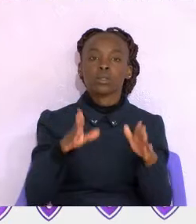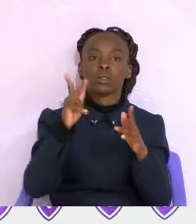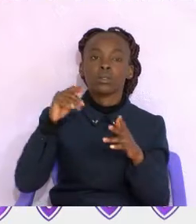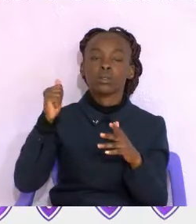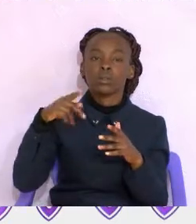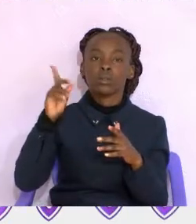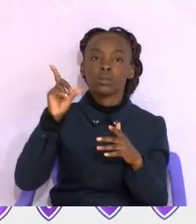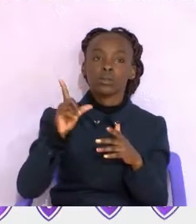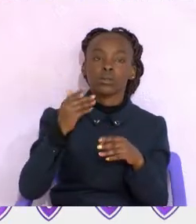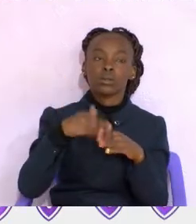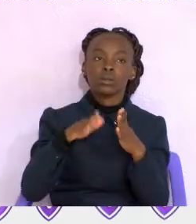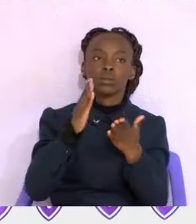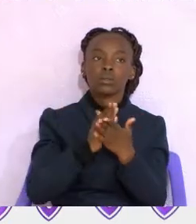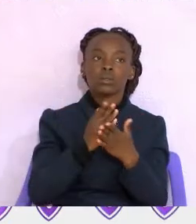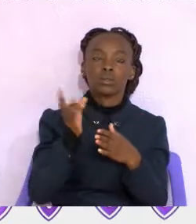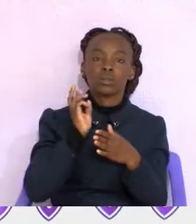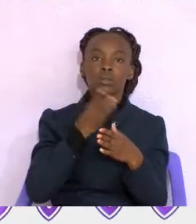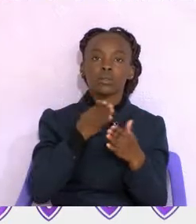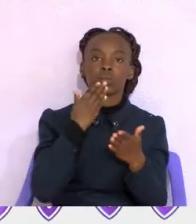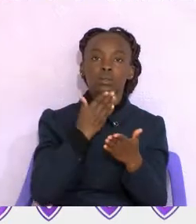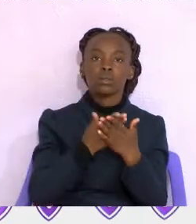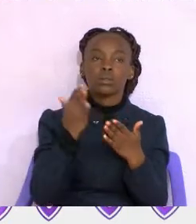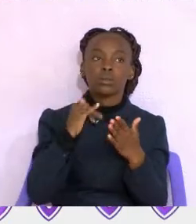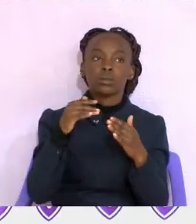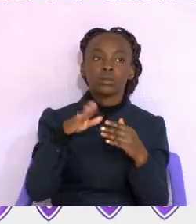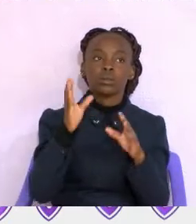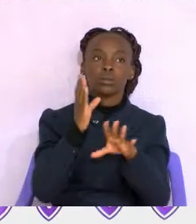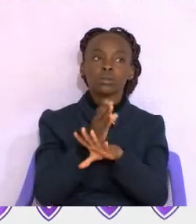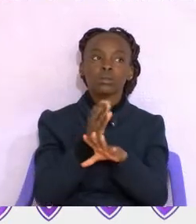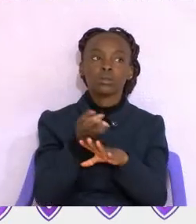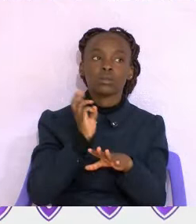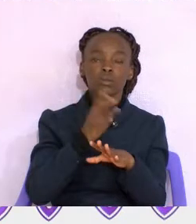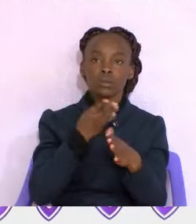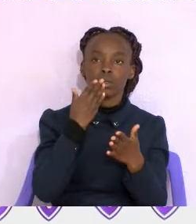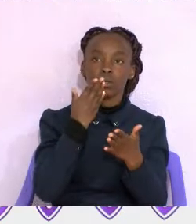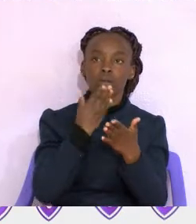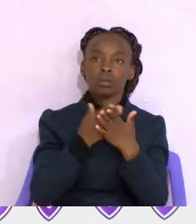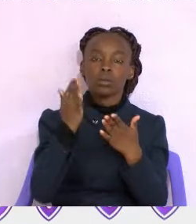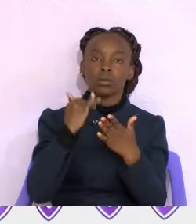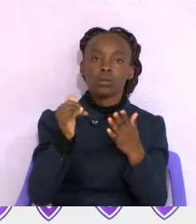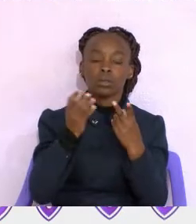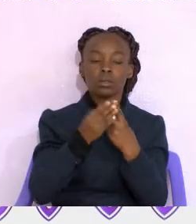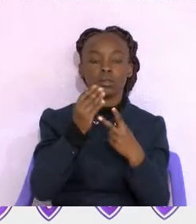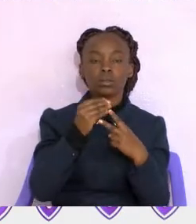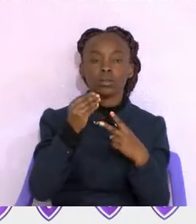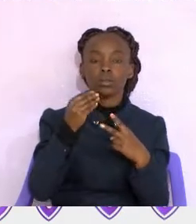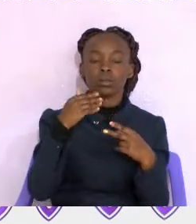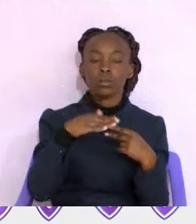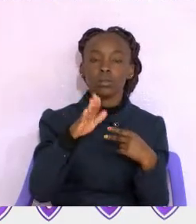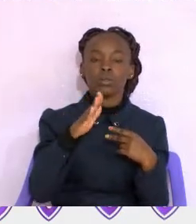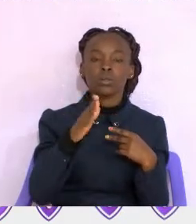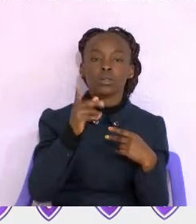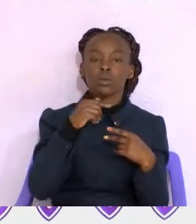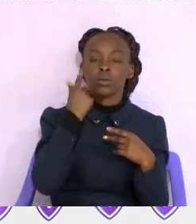Alikuwa katikati na tunakushukuru kwa sababu ya kanisa lako. Tunakushukuru Mungu ni kwa ajili ya wateule. Asante Bwana ni kwa ajili ya